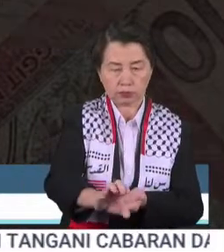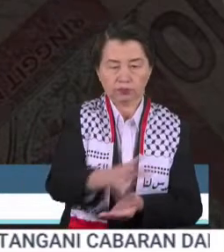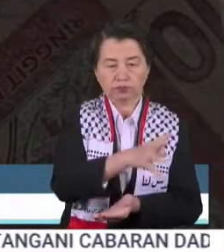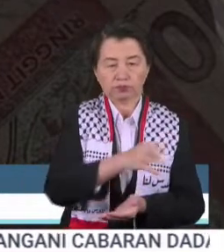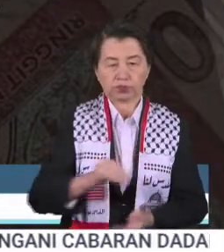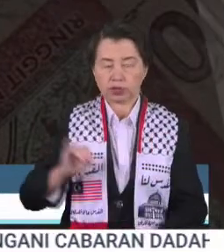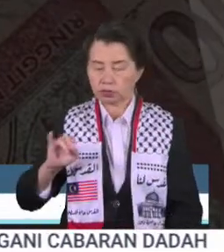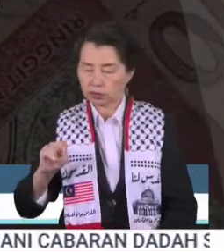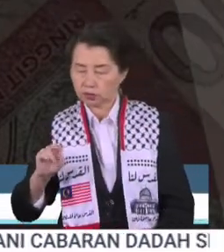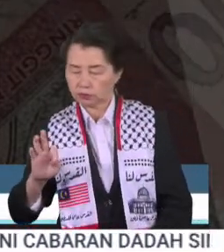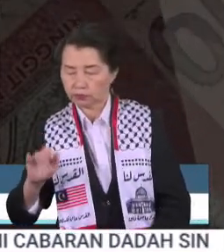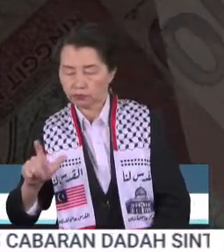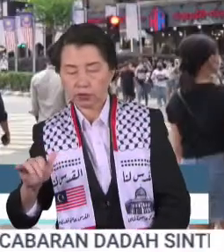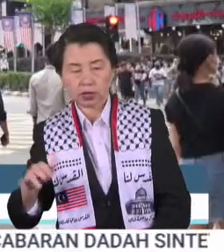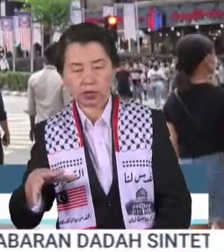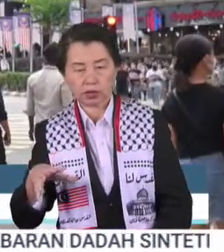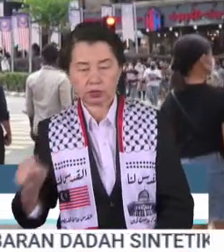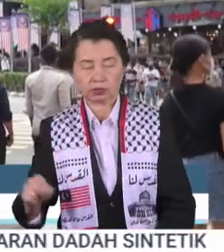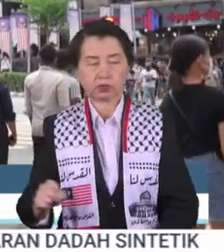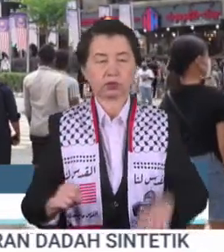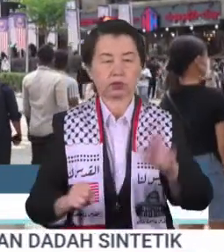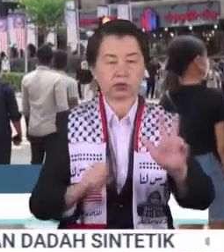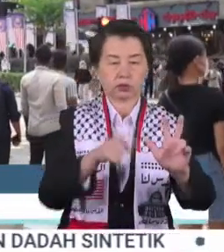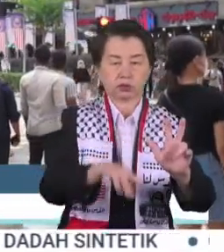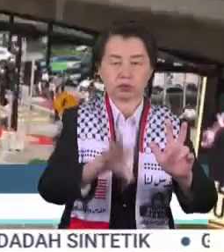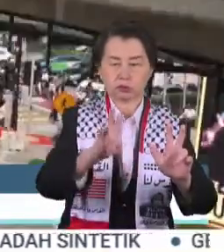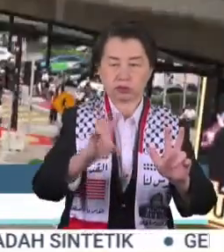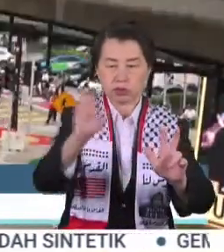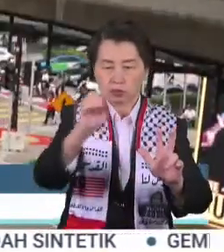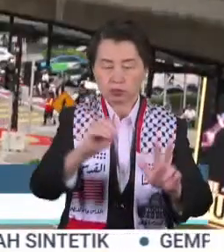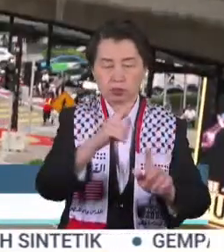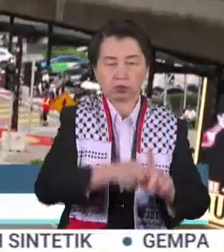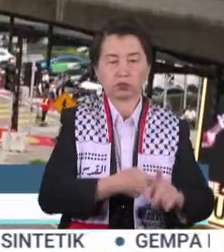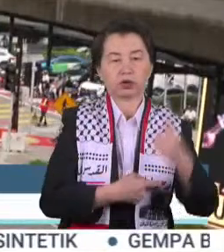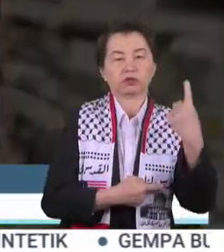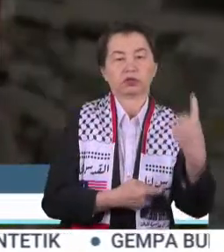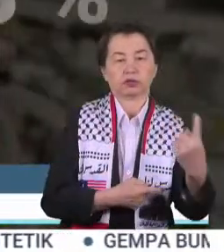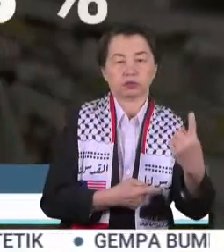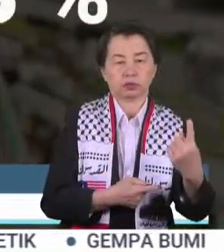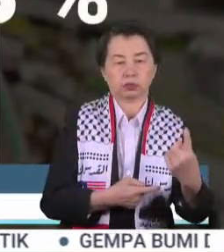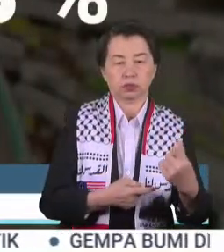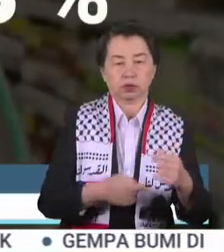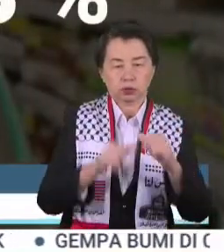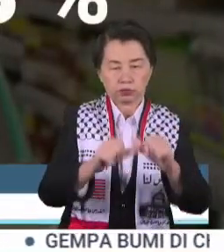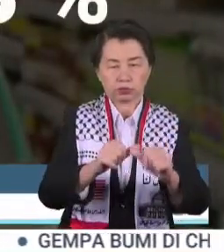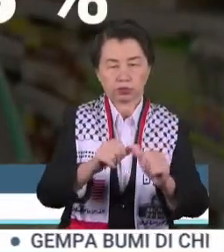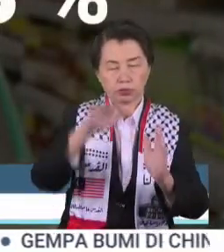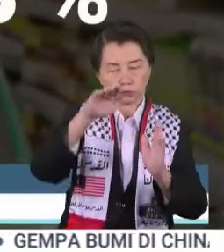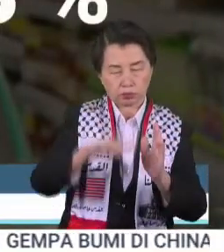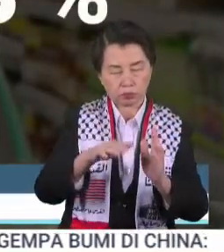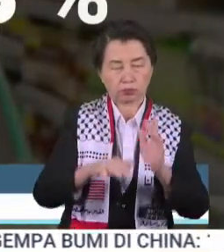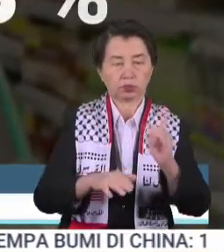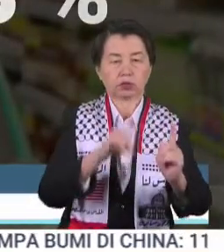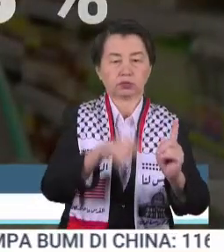inflasi mencatatkan bacaan 3.7% pada Januari. Ia terus mereda